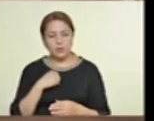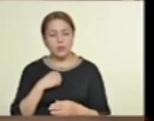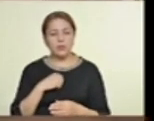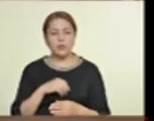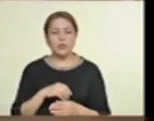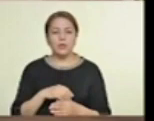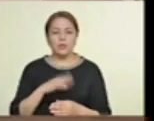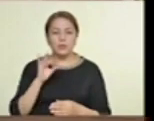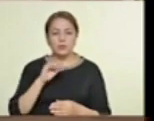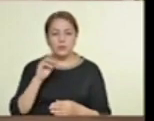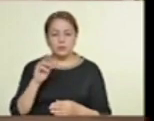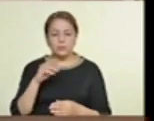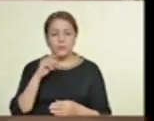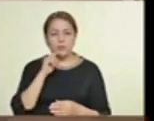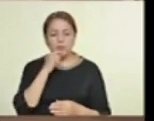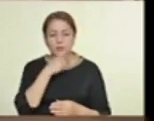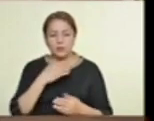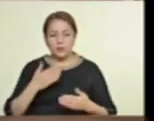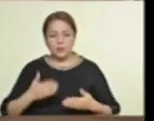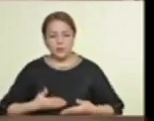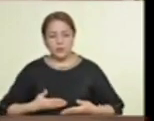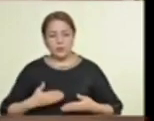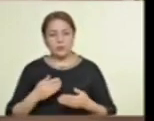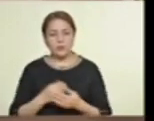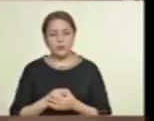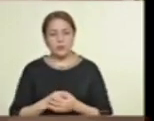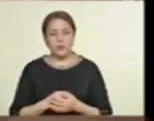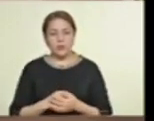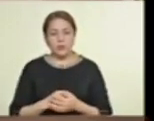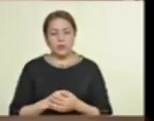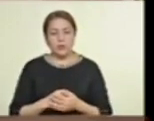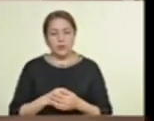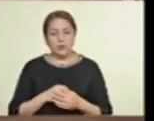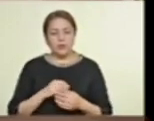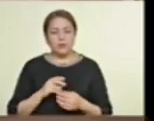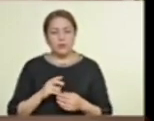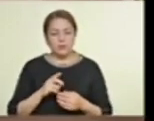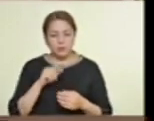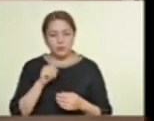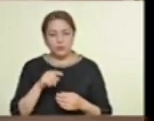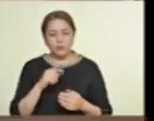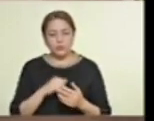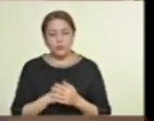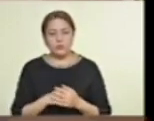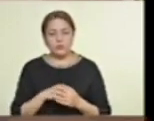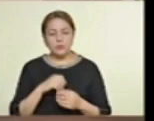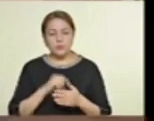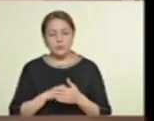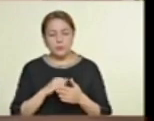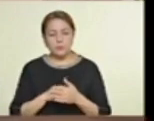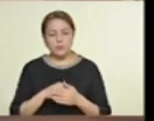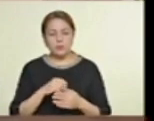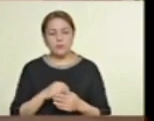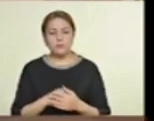barqarorlashtirib, hattoki Yevropaning boshqa shaharlarini ham ana shu